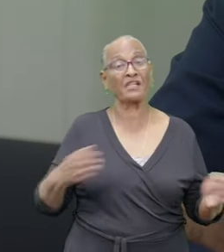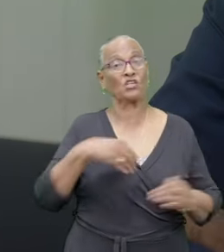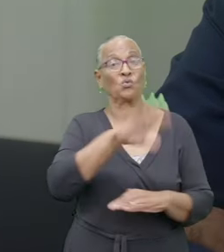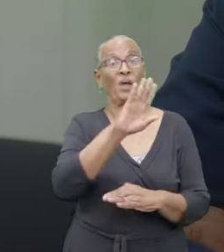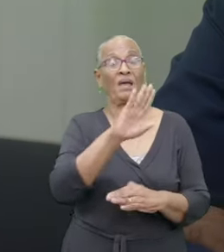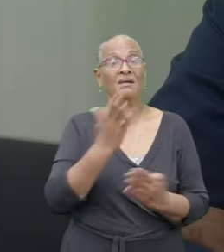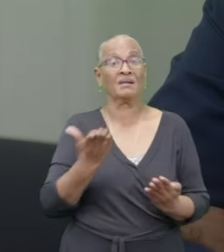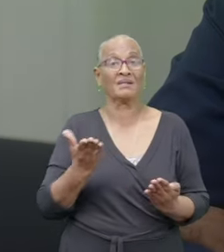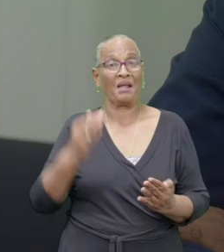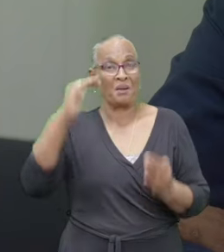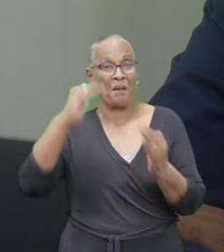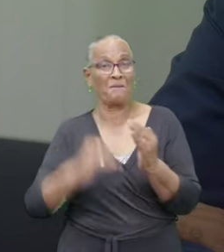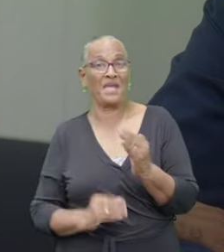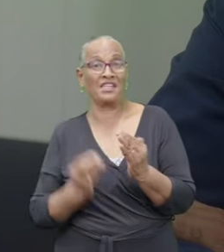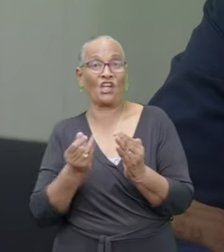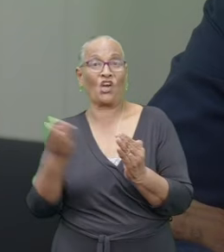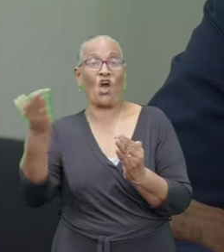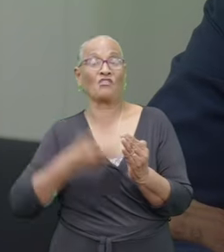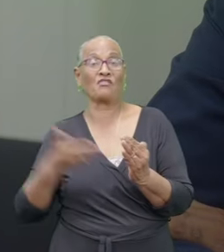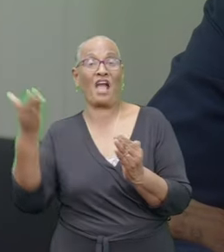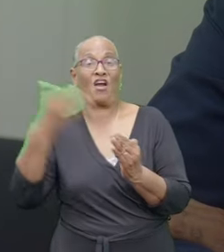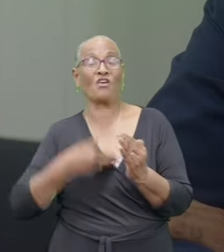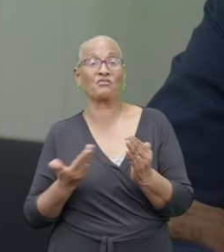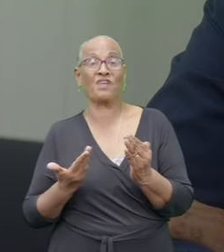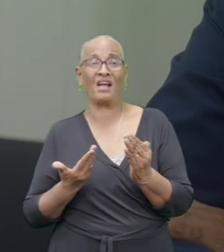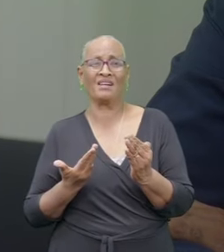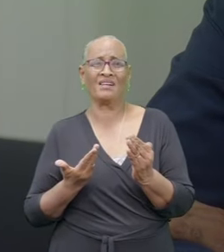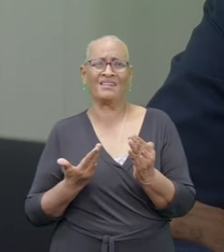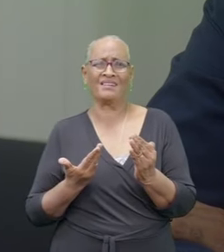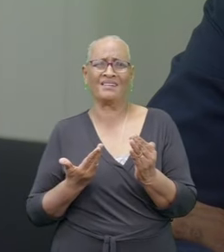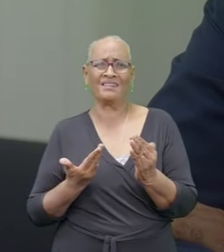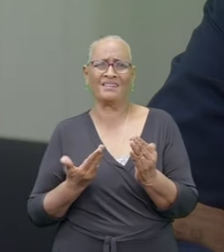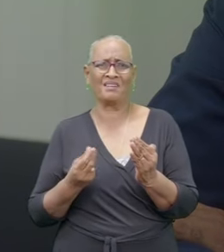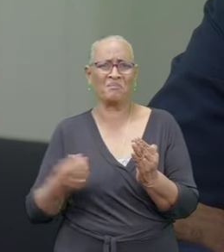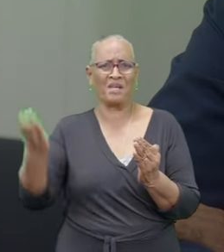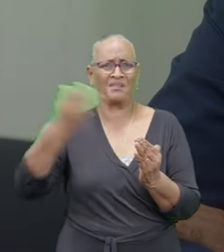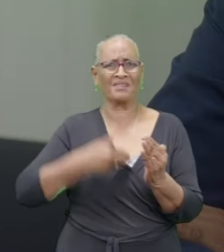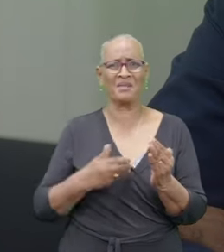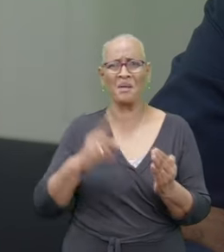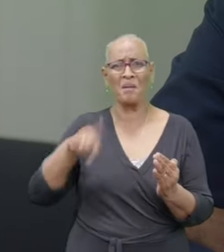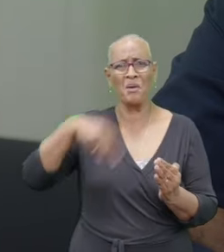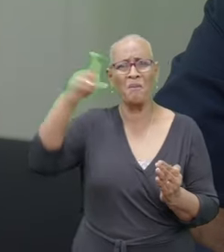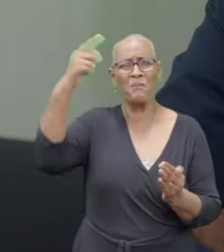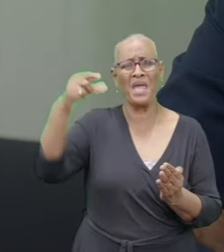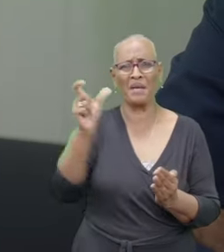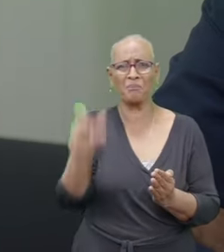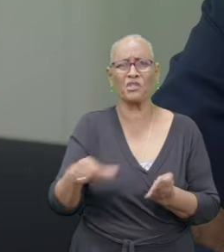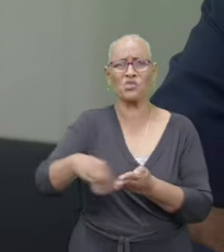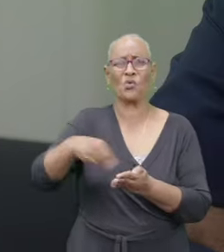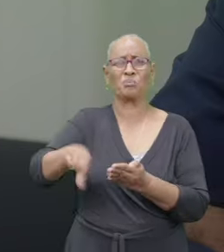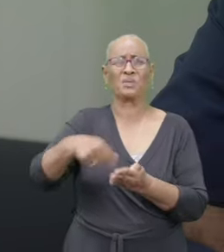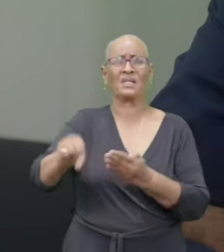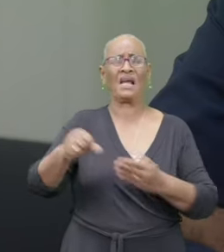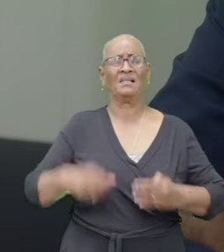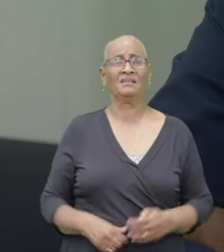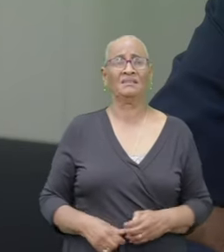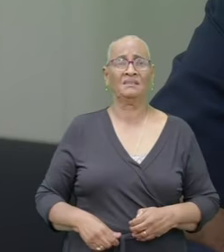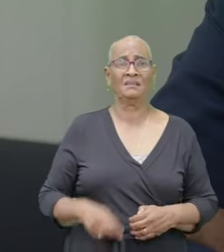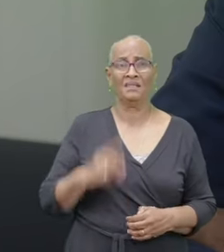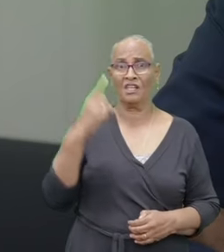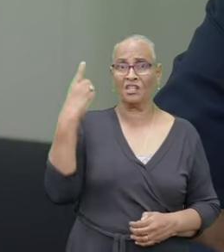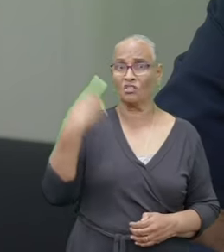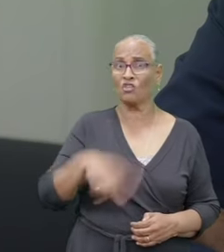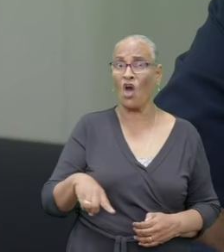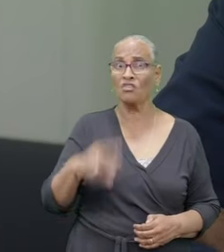is voor een maand $2000. En het kost me meer dan een maand om iemand daar te zetten om te vervangen. Dus eigenlijk moet ik naar 5000 gaan. Maar dat is